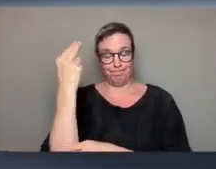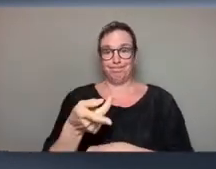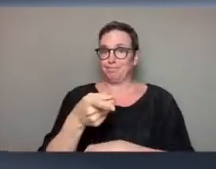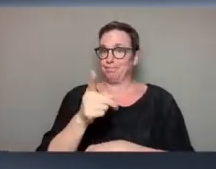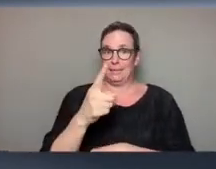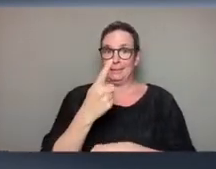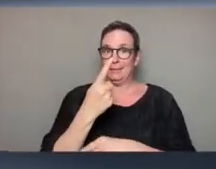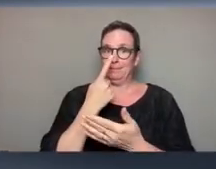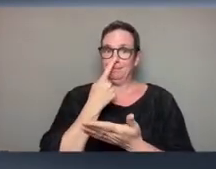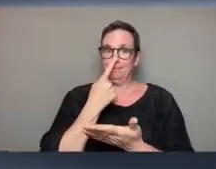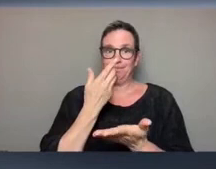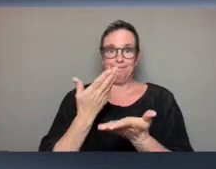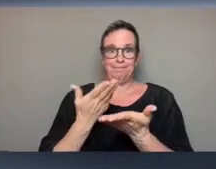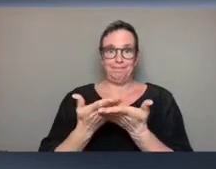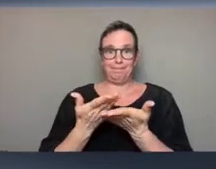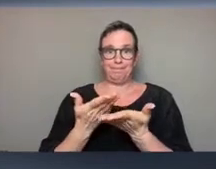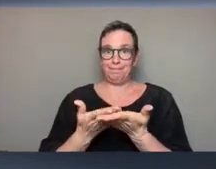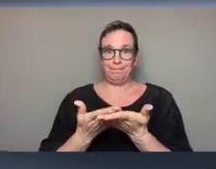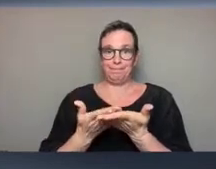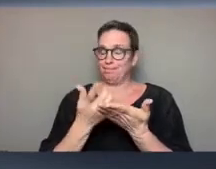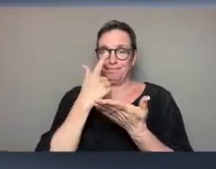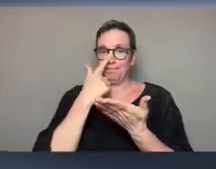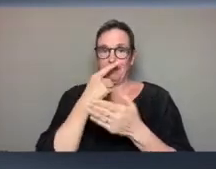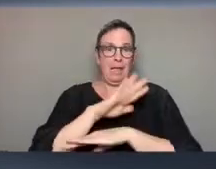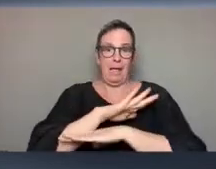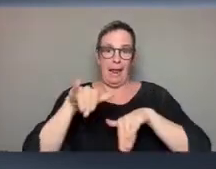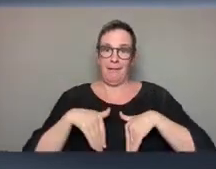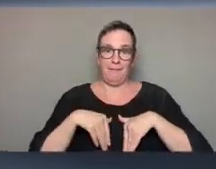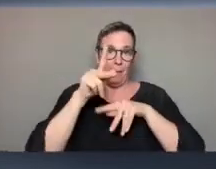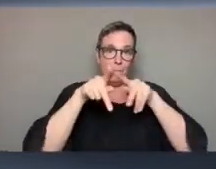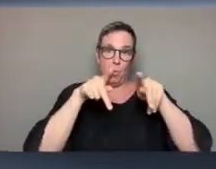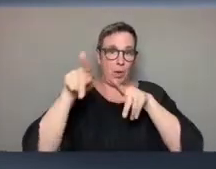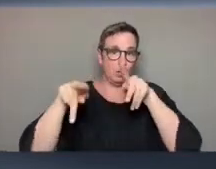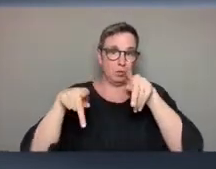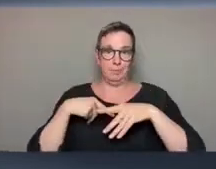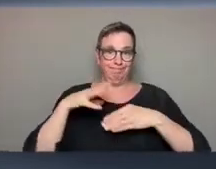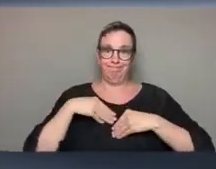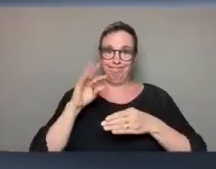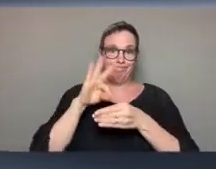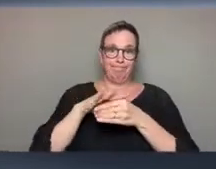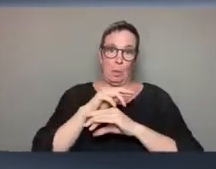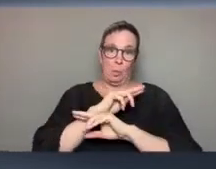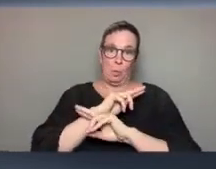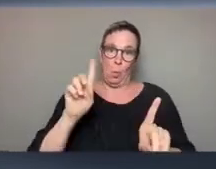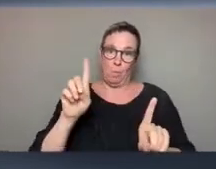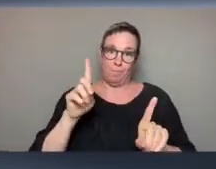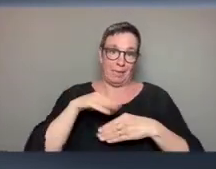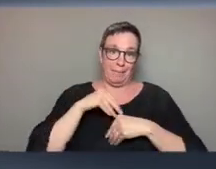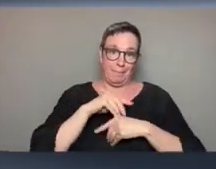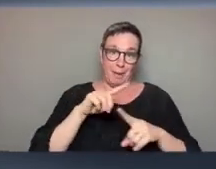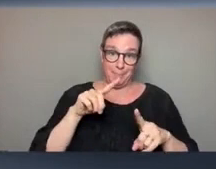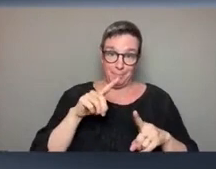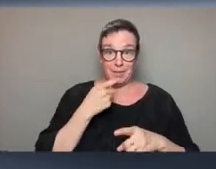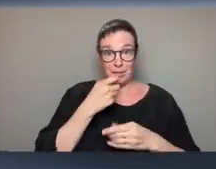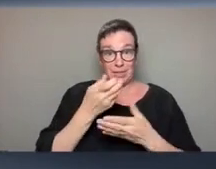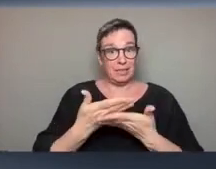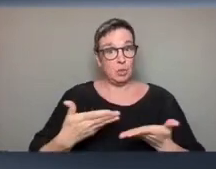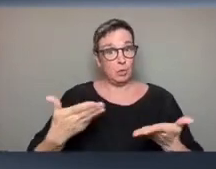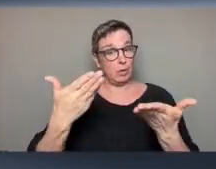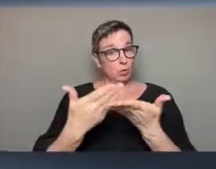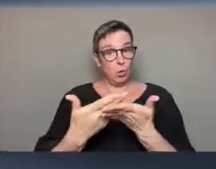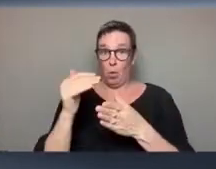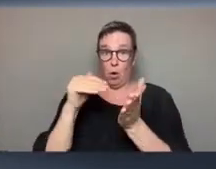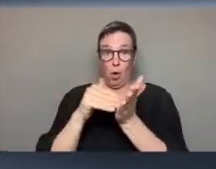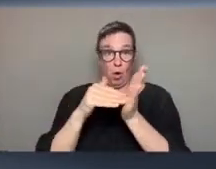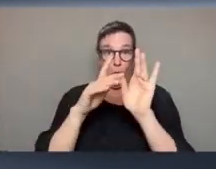ne vont pas être acceptées par la population et aujourd'hui, on a la situation qu'on a toujours